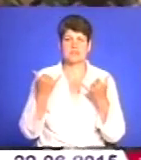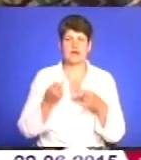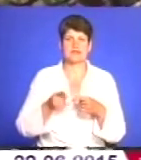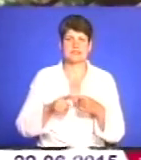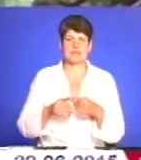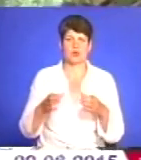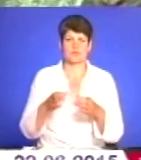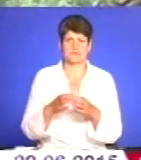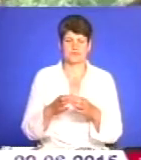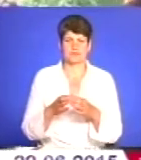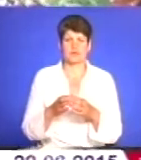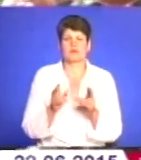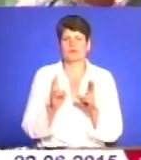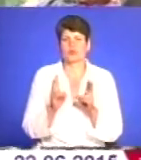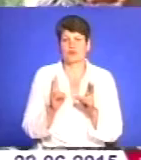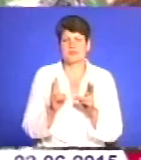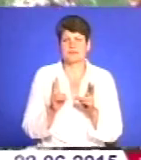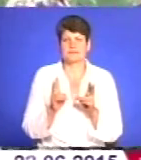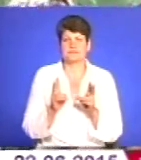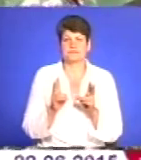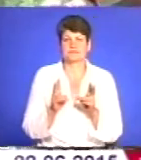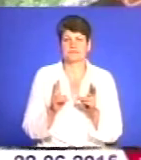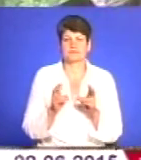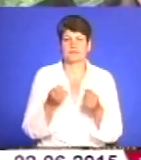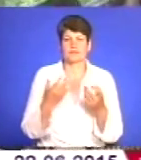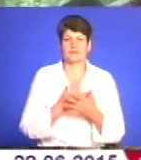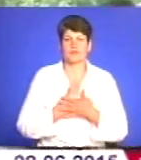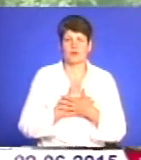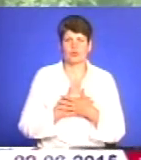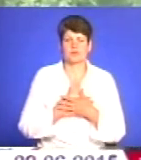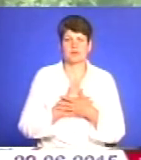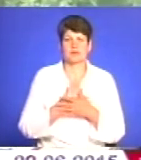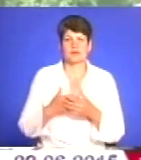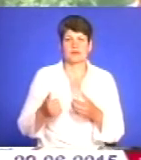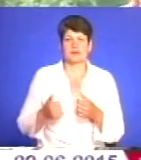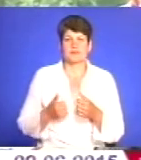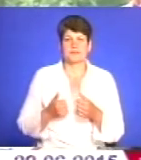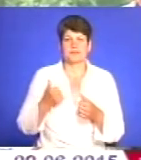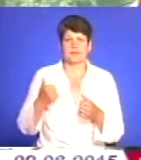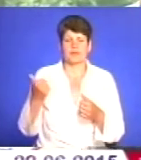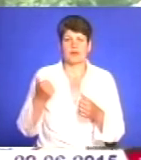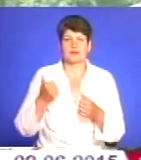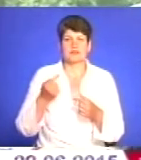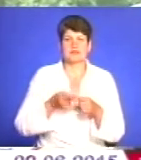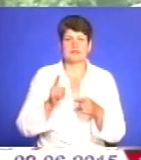козацтво, бо дехто тільки так любить пописуватися цими лампасами